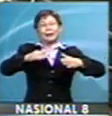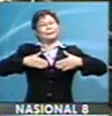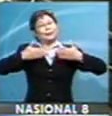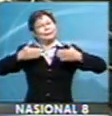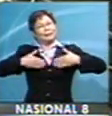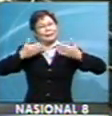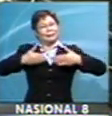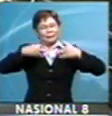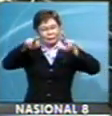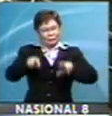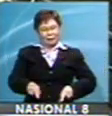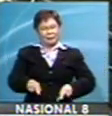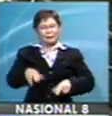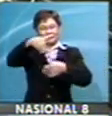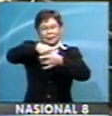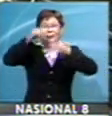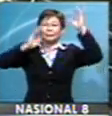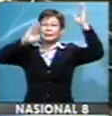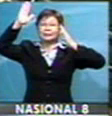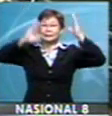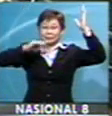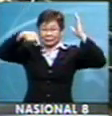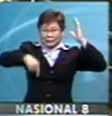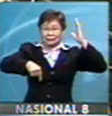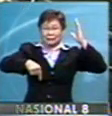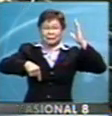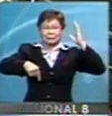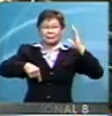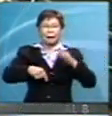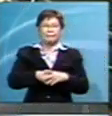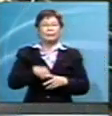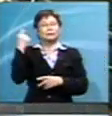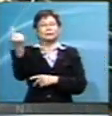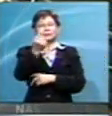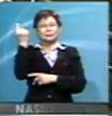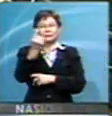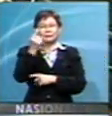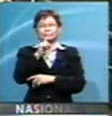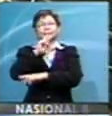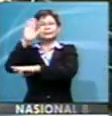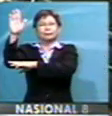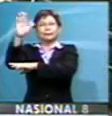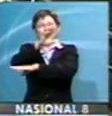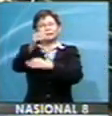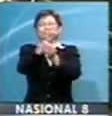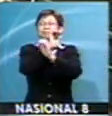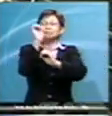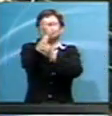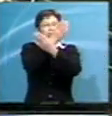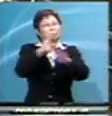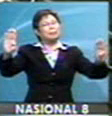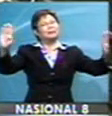kesejahteraan rakyat dalam negara ini sentiasa terjamin dan bebas